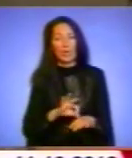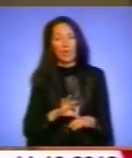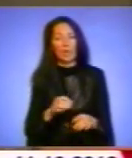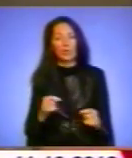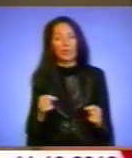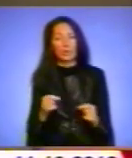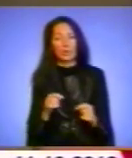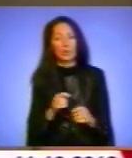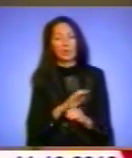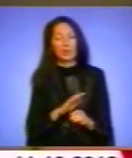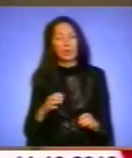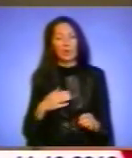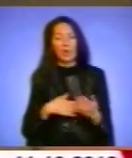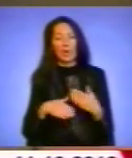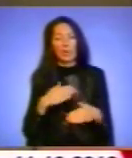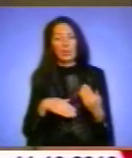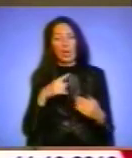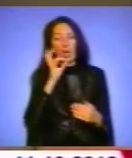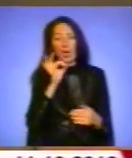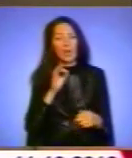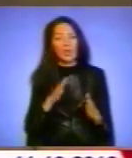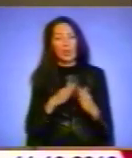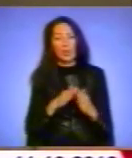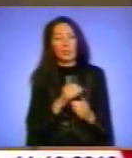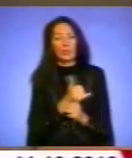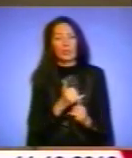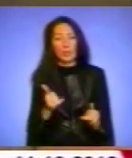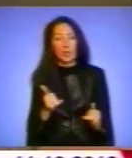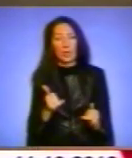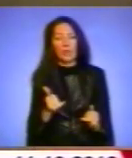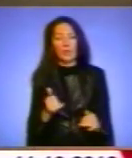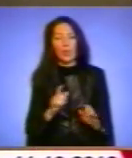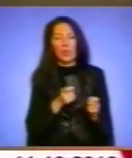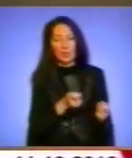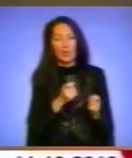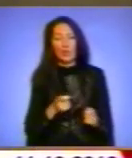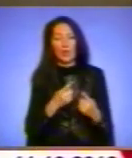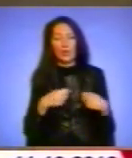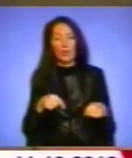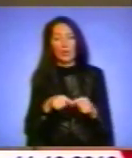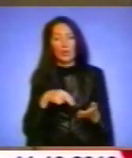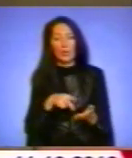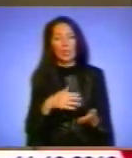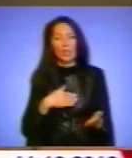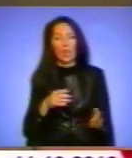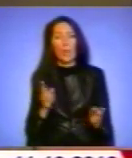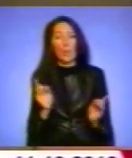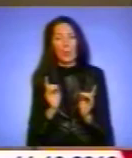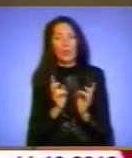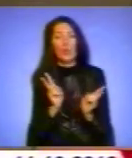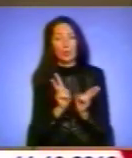б самостійно. Завідуюча відділенням пішли нам на зустріч. Я лежу разом з